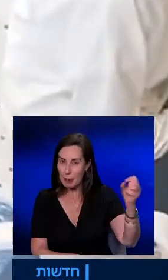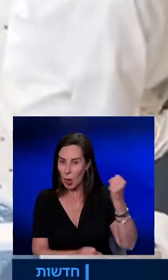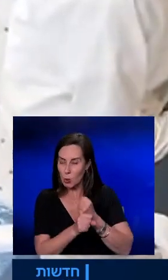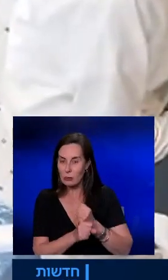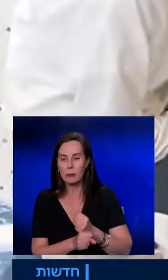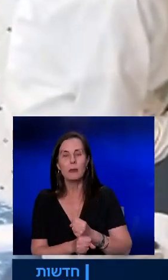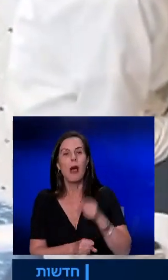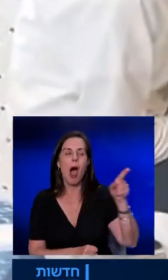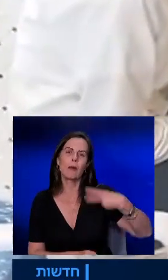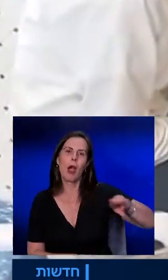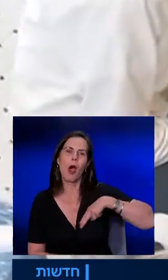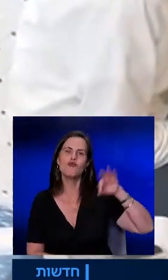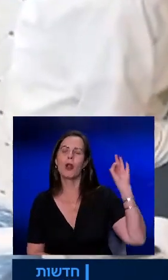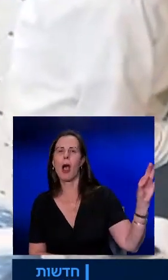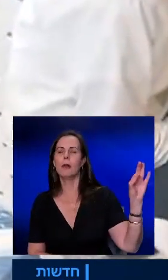אדם